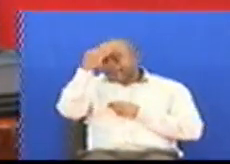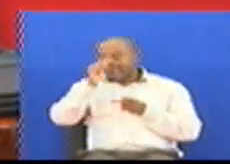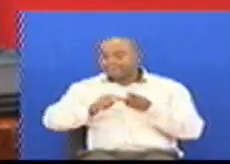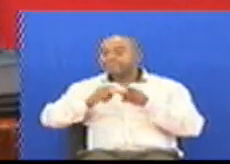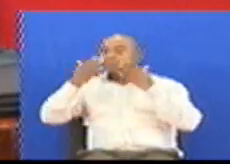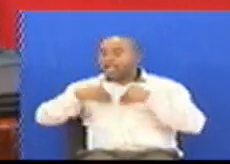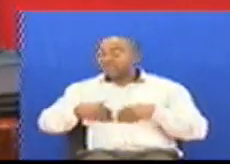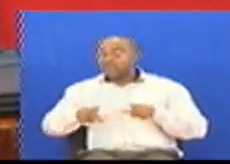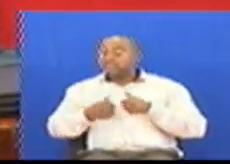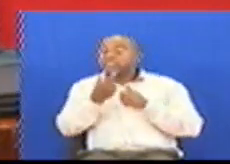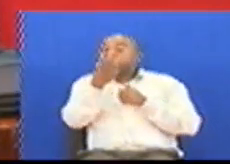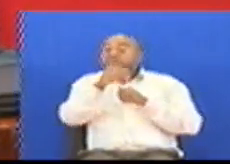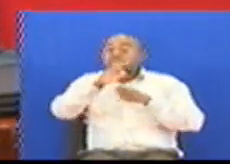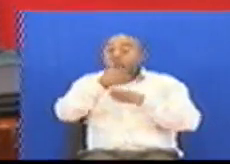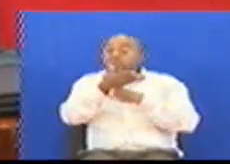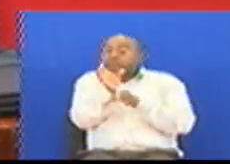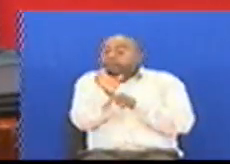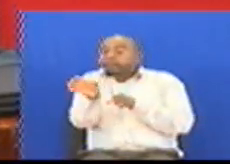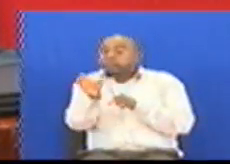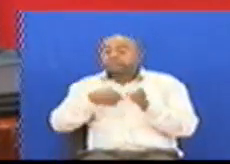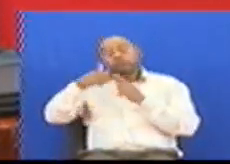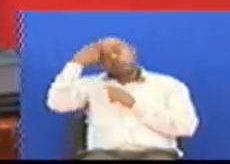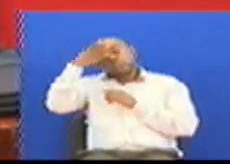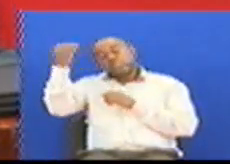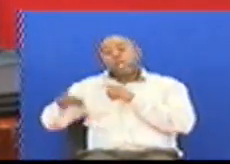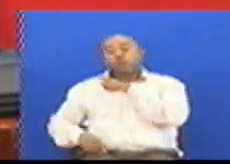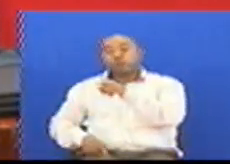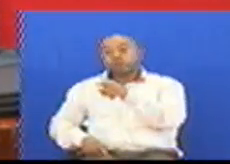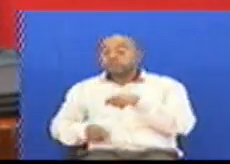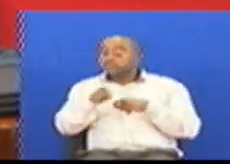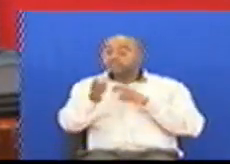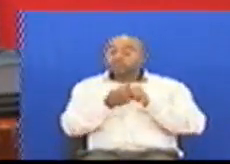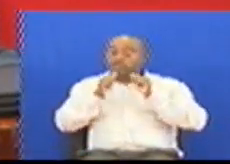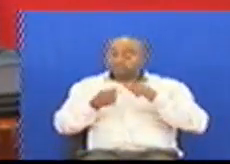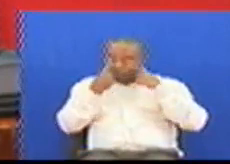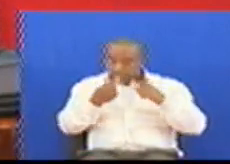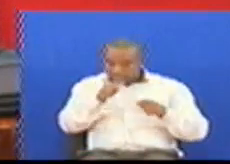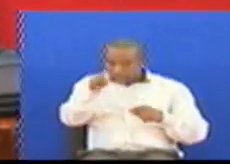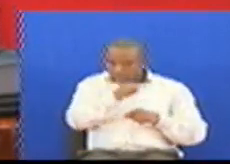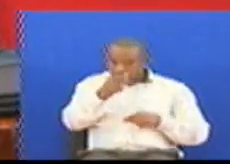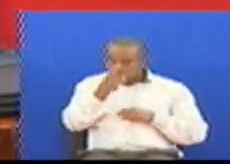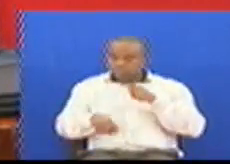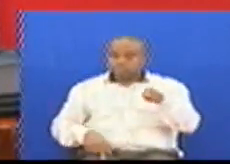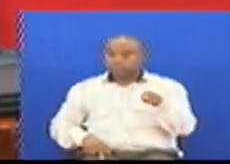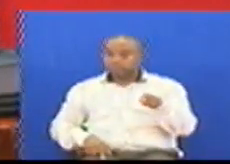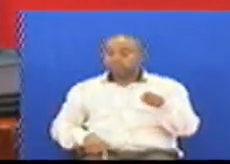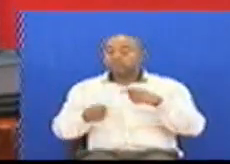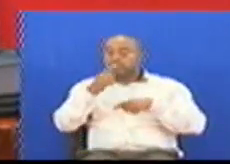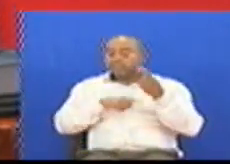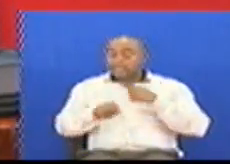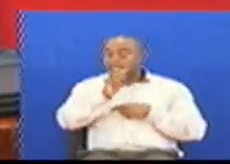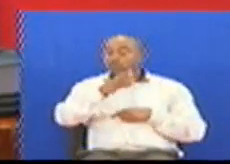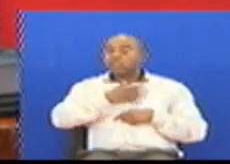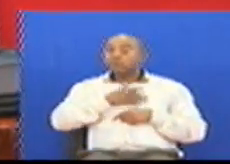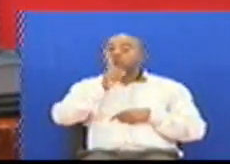fedha za matengenezo inakuwa hakuna. Naomba sana swala hili mliangalie. Na pia katika wilaya yangu ya Wanging'ombe pale kuna nyumba